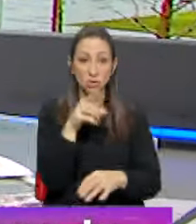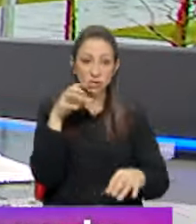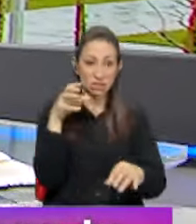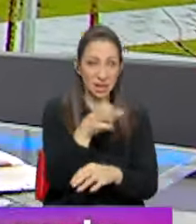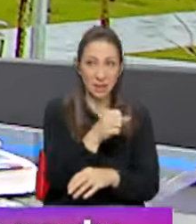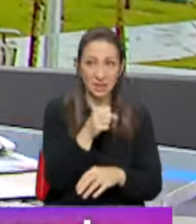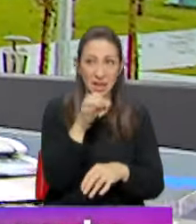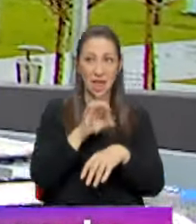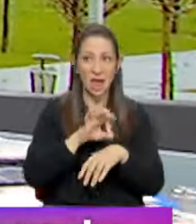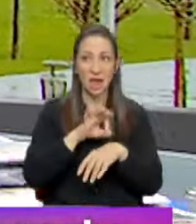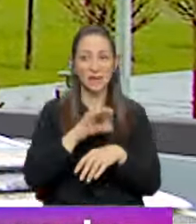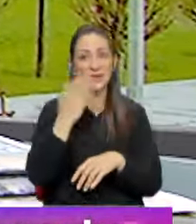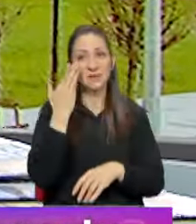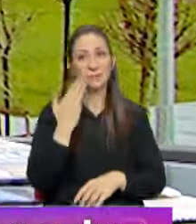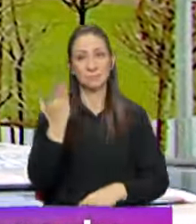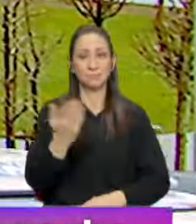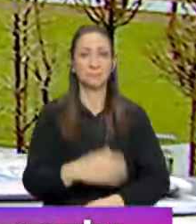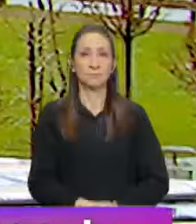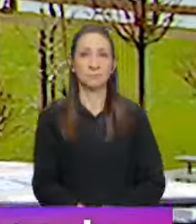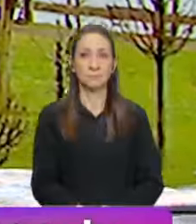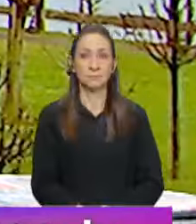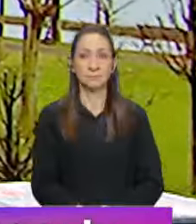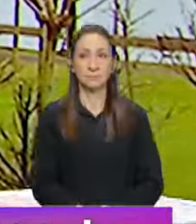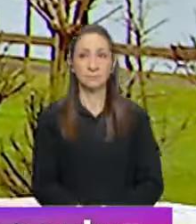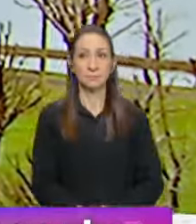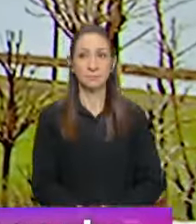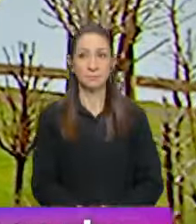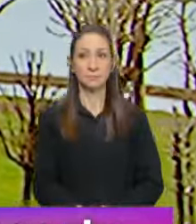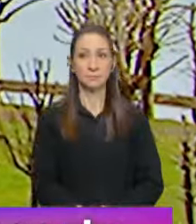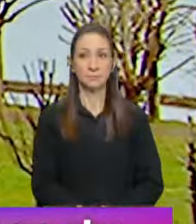saldırının anı ve görüntüsü.